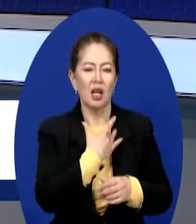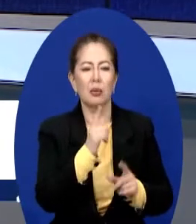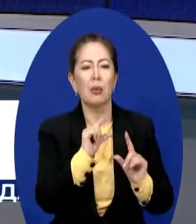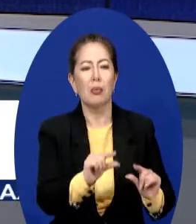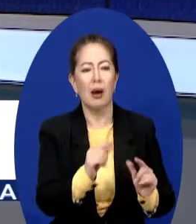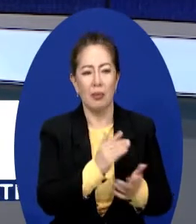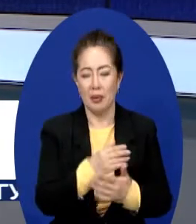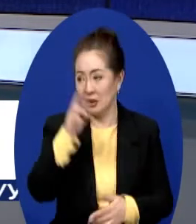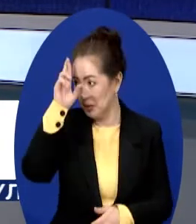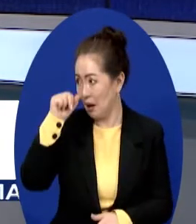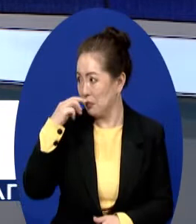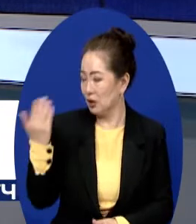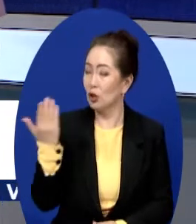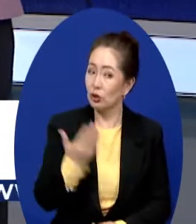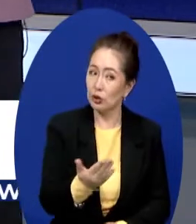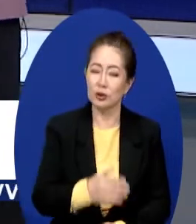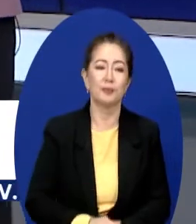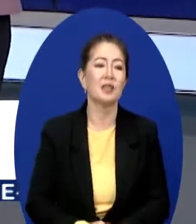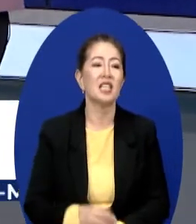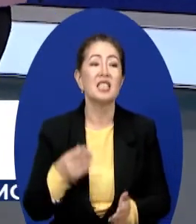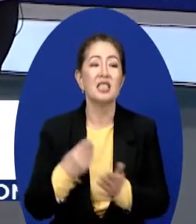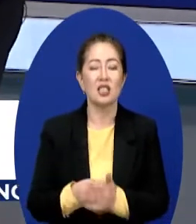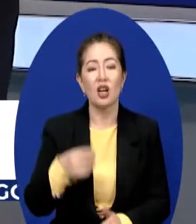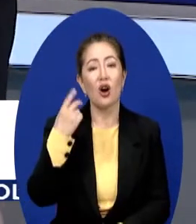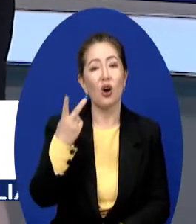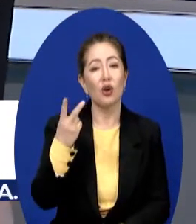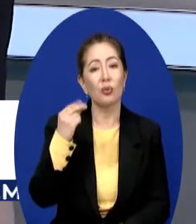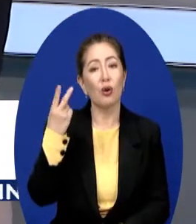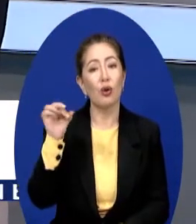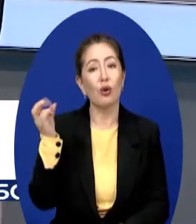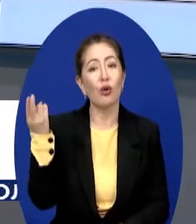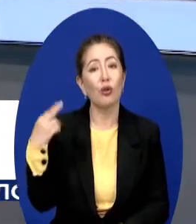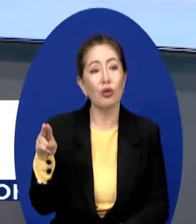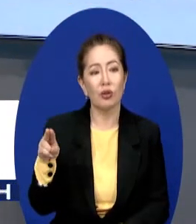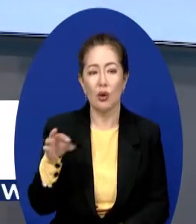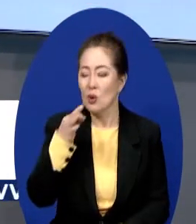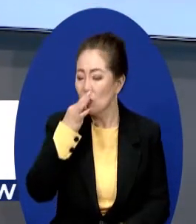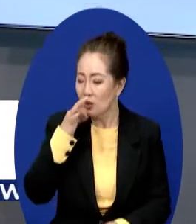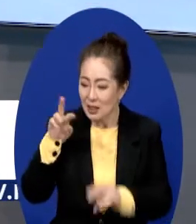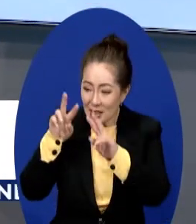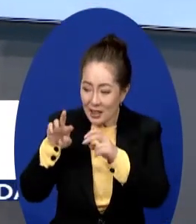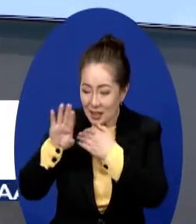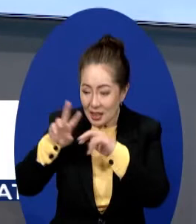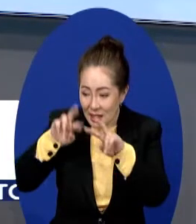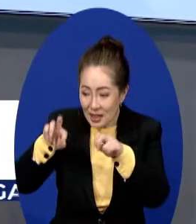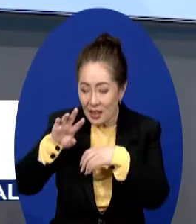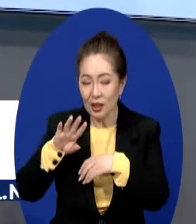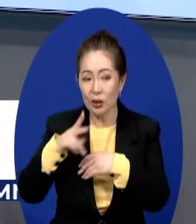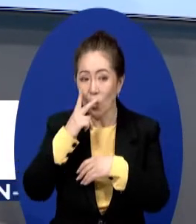амны зүгээс мэдээлдэг. За тухайлах юм бол 2020 онд урьдчилан сэргийлэх үзлэгт төлүүлсэн санхүүжилтийн